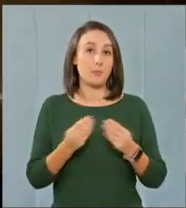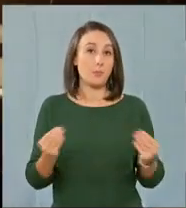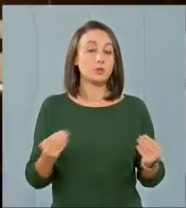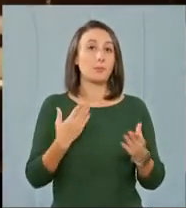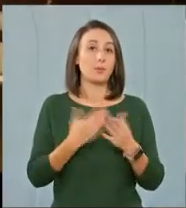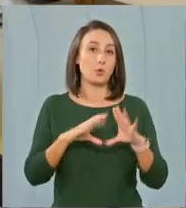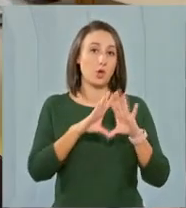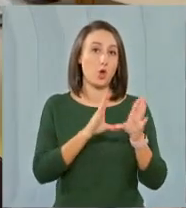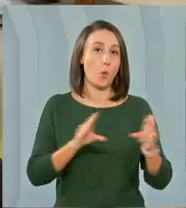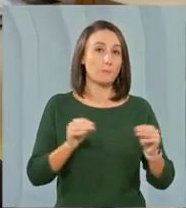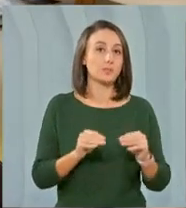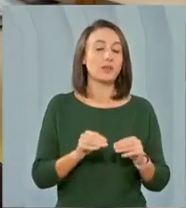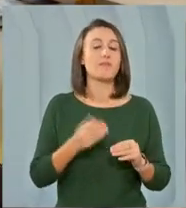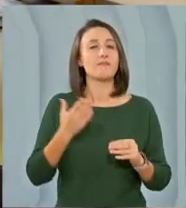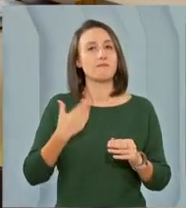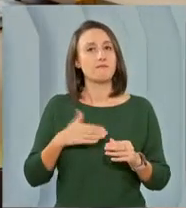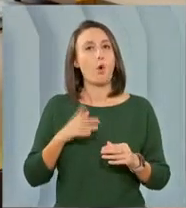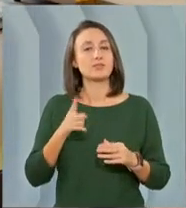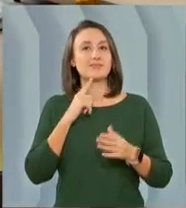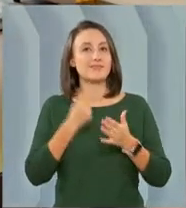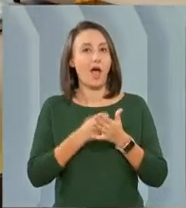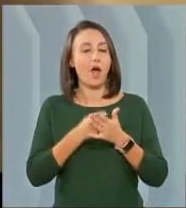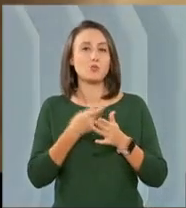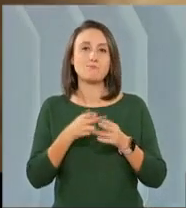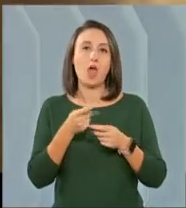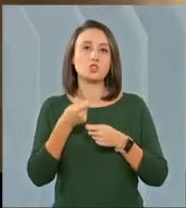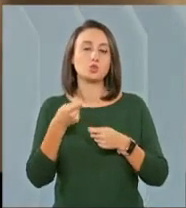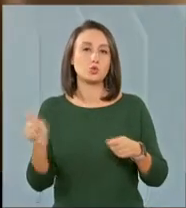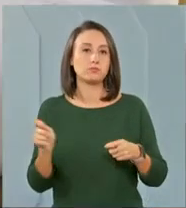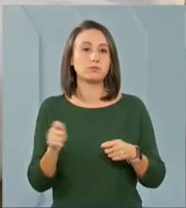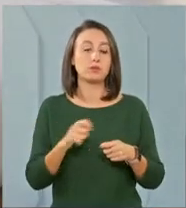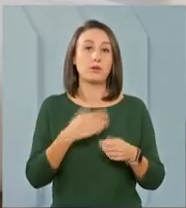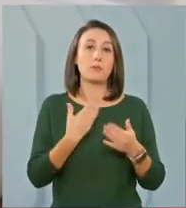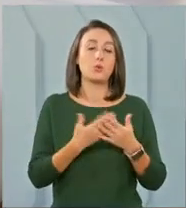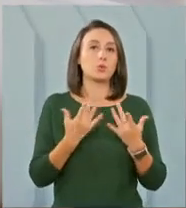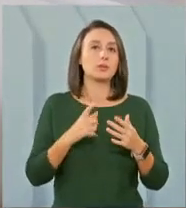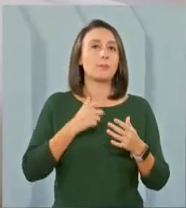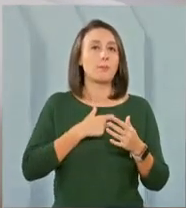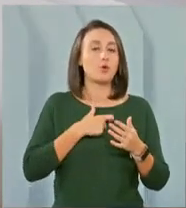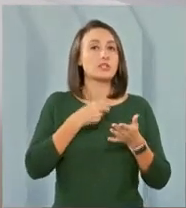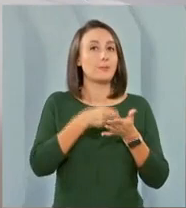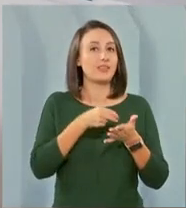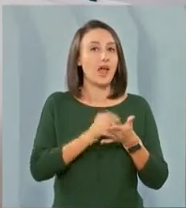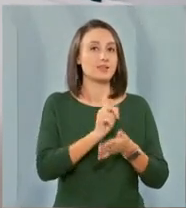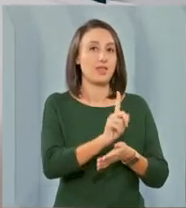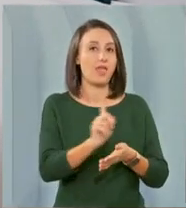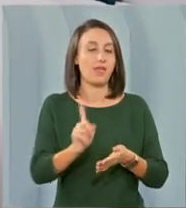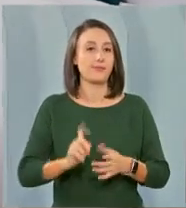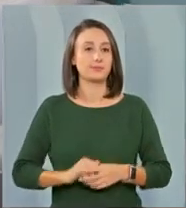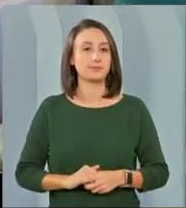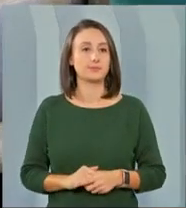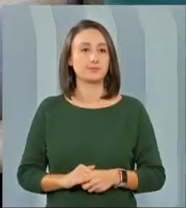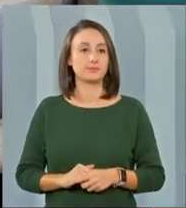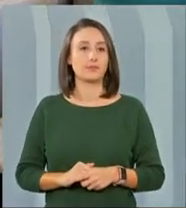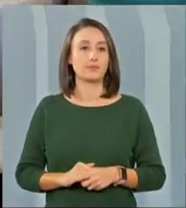că românii din țara noastră doresc niște salarii mult prea mari pentru disponibilitatea de care aceștia dispun în acest moment.